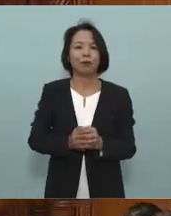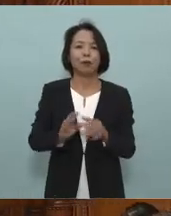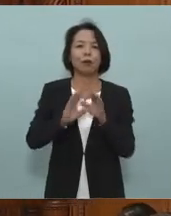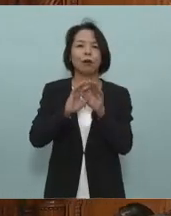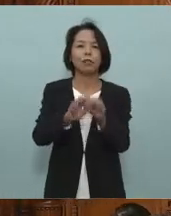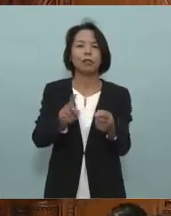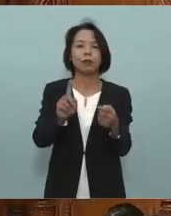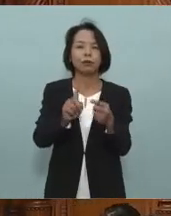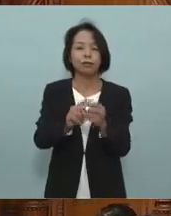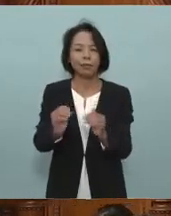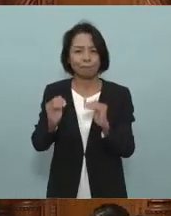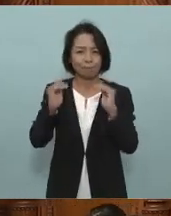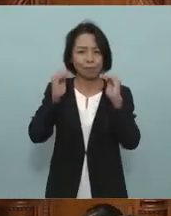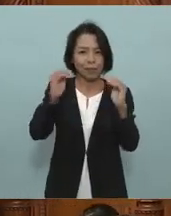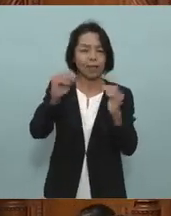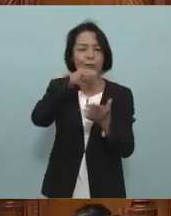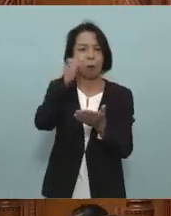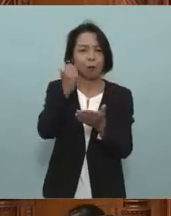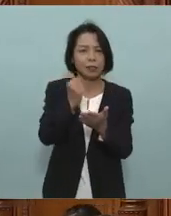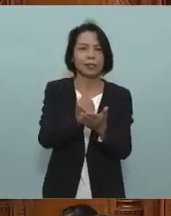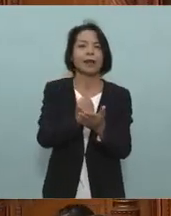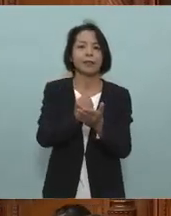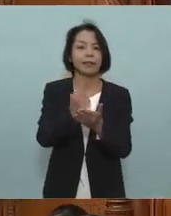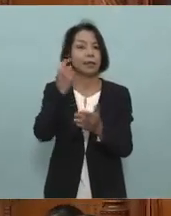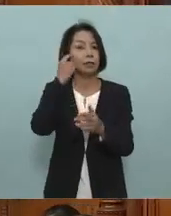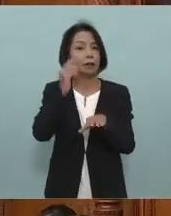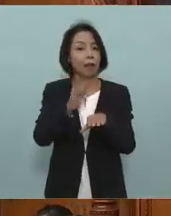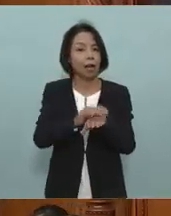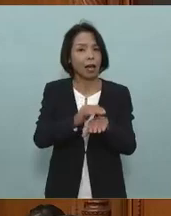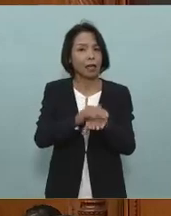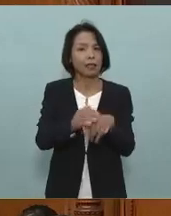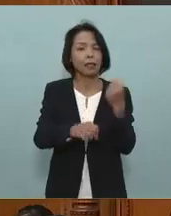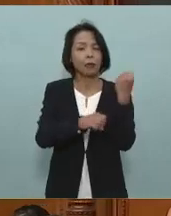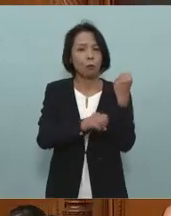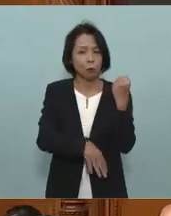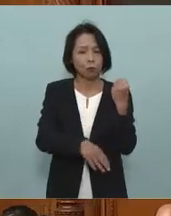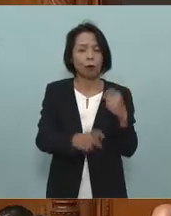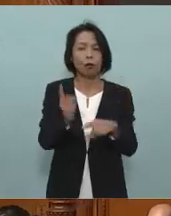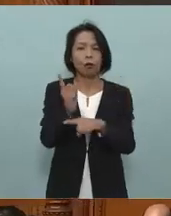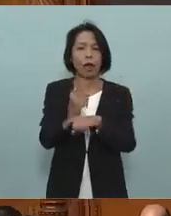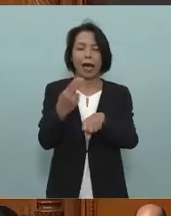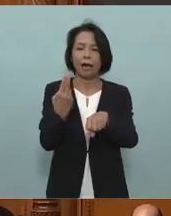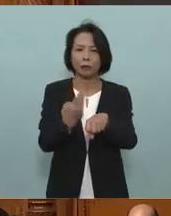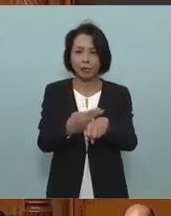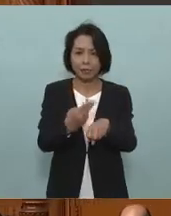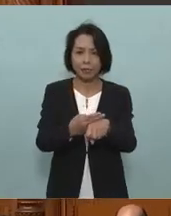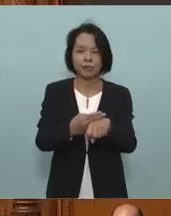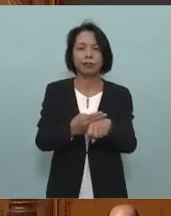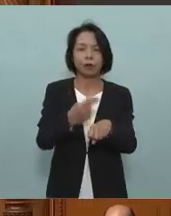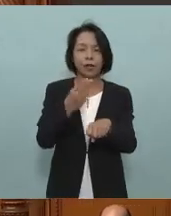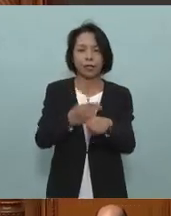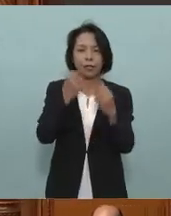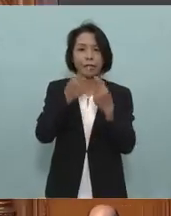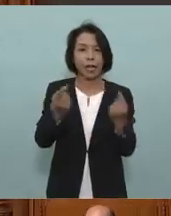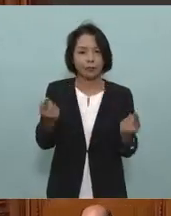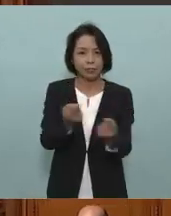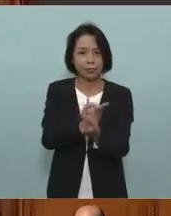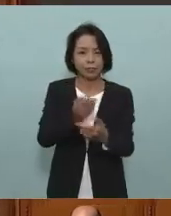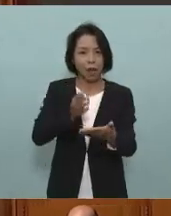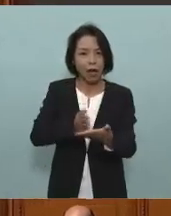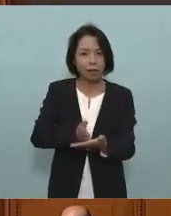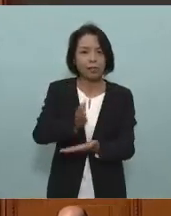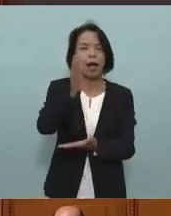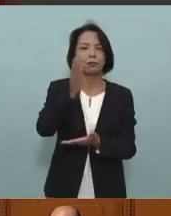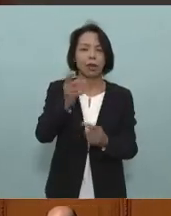な成長を実現させるこの考えのもと科学技術イノベーションスタートアップ